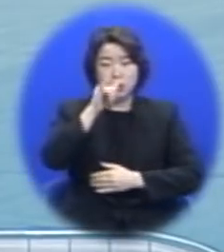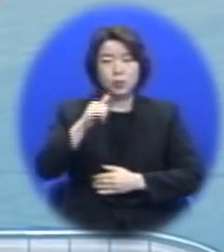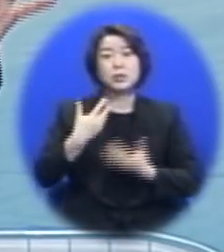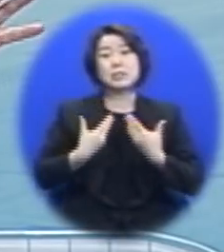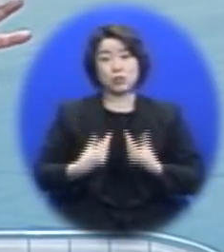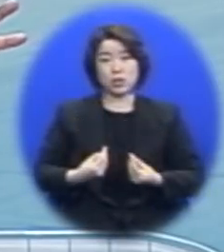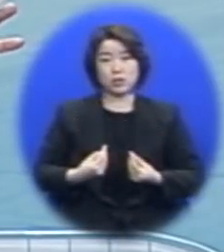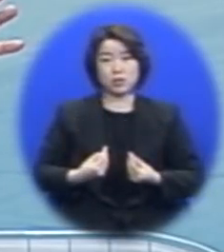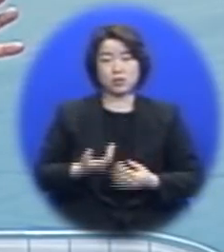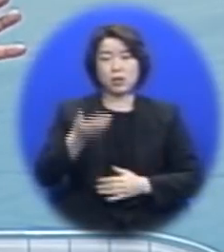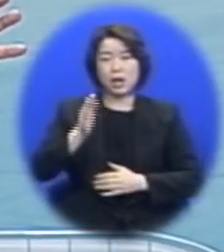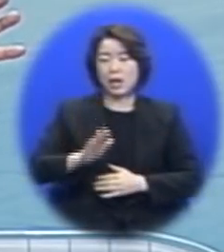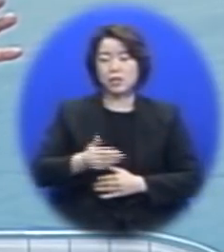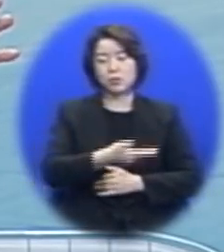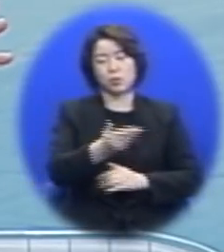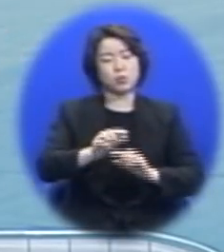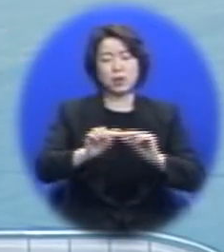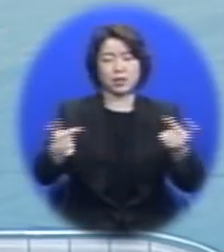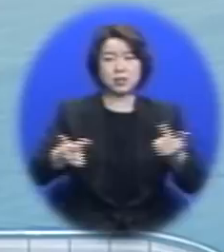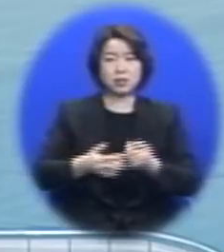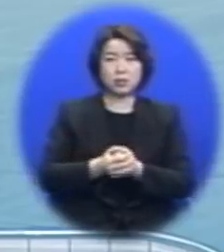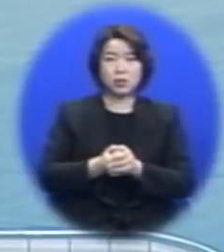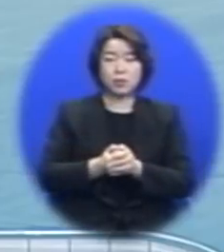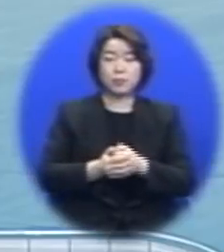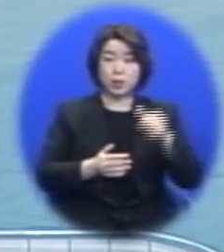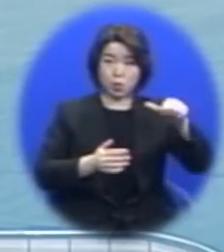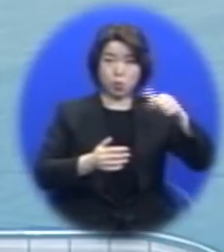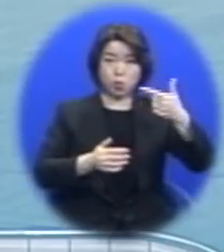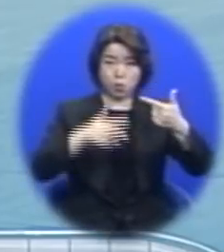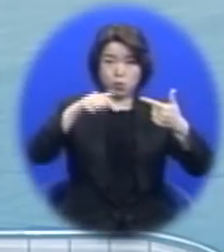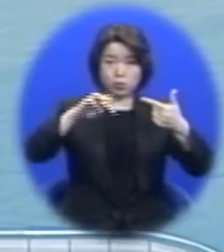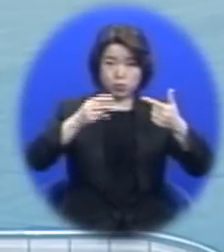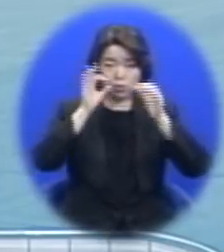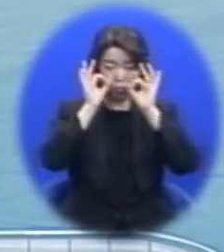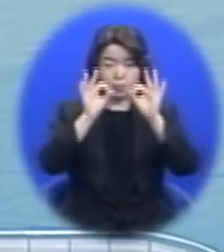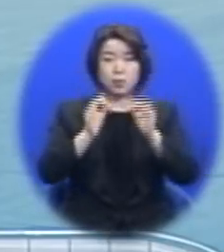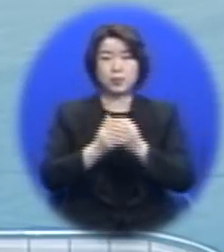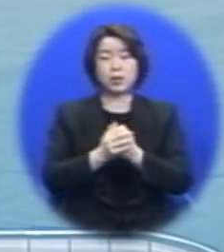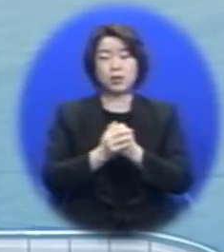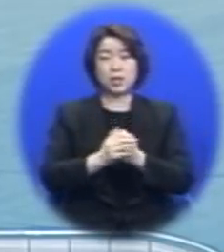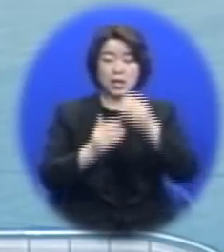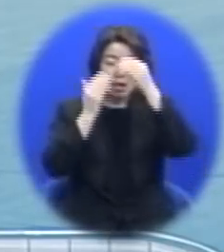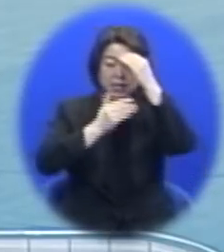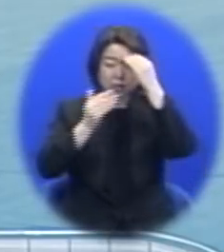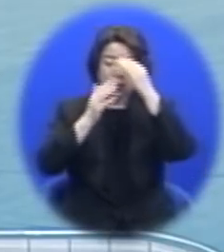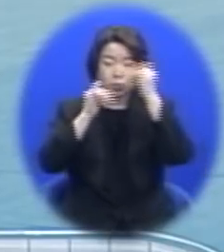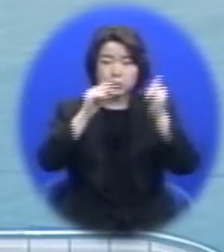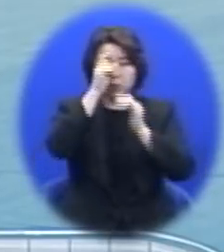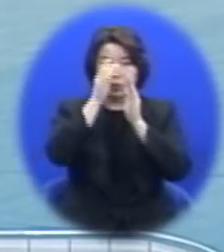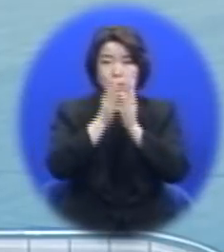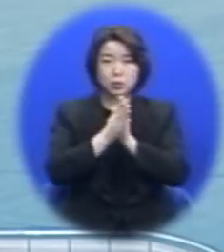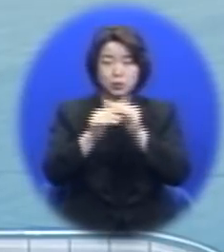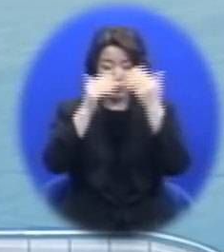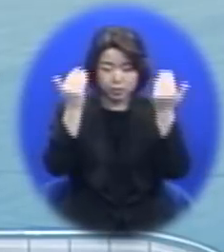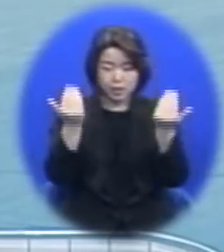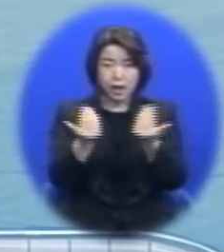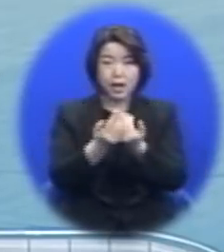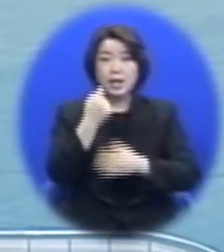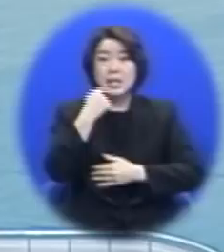여러분, 그렇지 않습니다. 5절, 6절에 보면 성도들의 기도는 다 금향로에